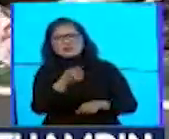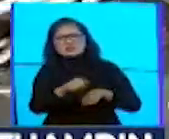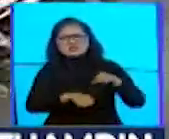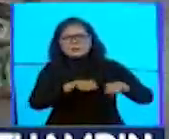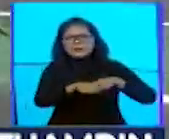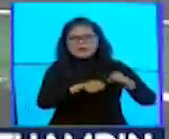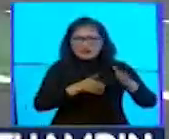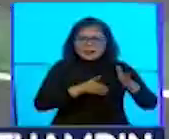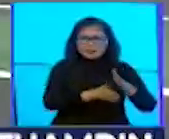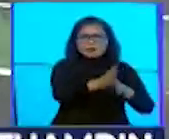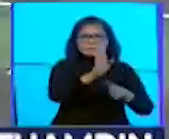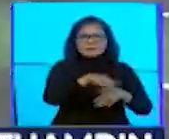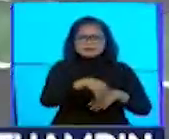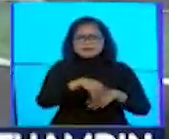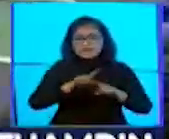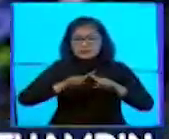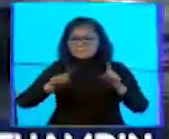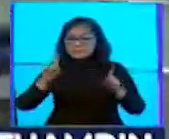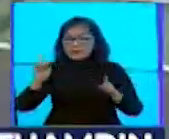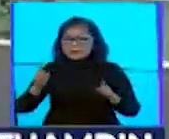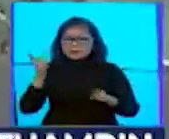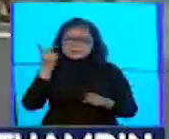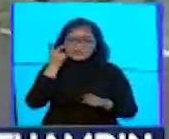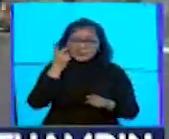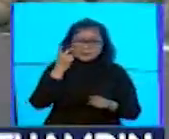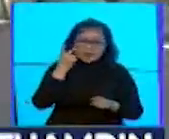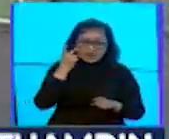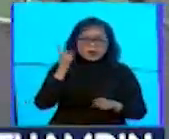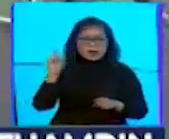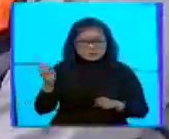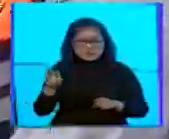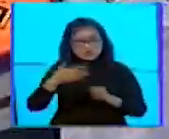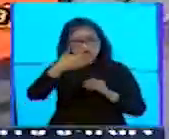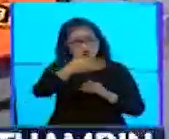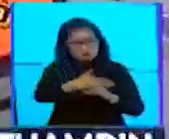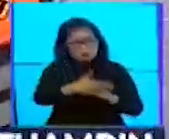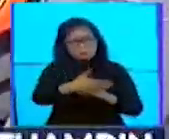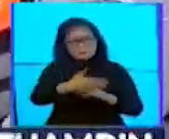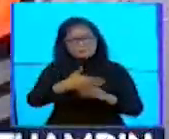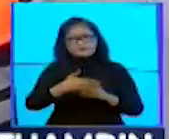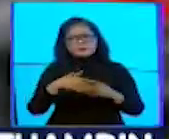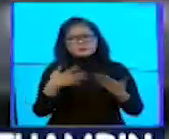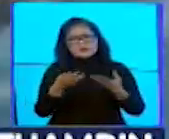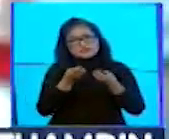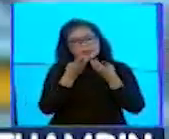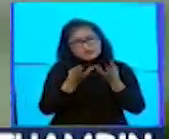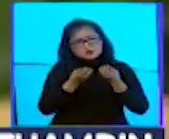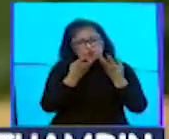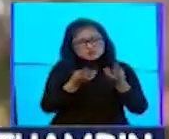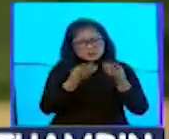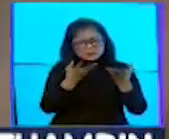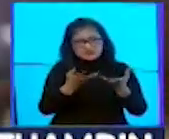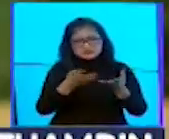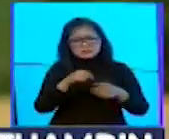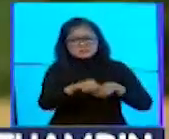Tamrin ini, akan tetapi kemudian ada petugas yang berjaga dan menghentikan pesepeda tersebut. Kemudian diberikan imbauan agar keluar dari jalur